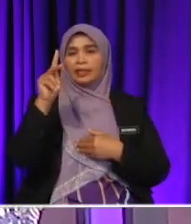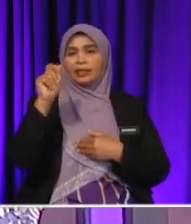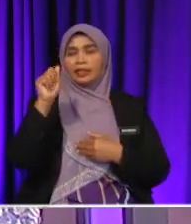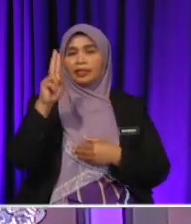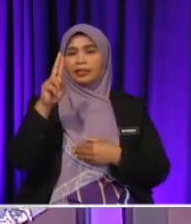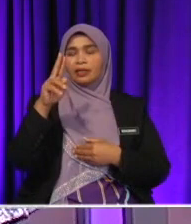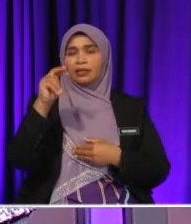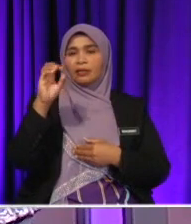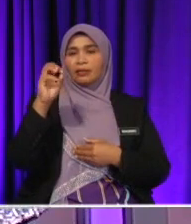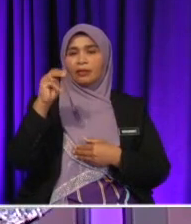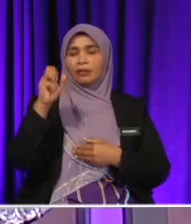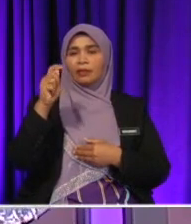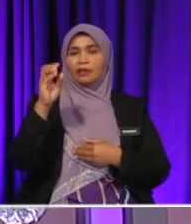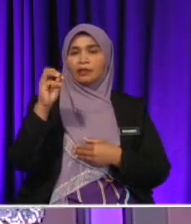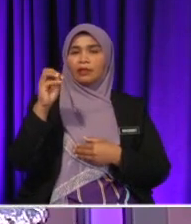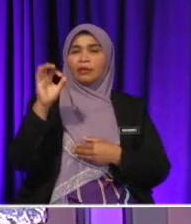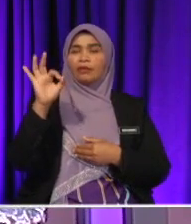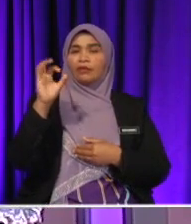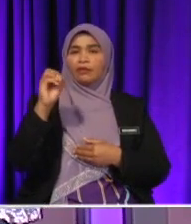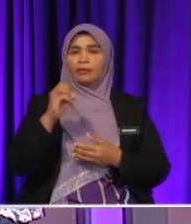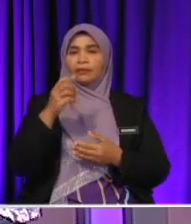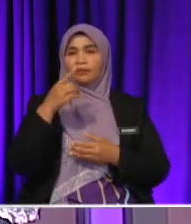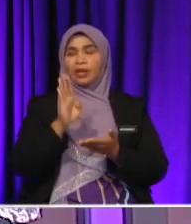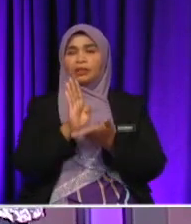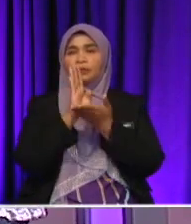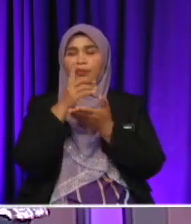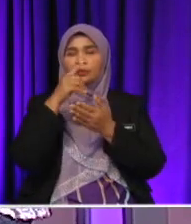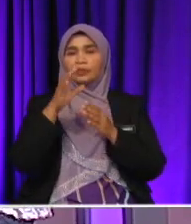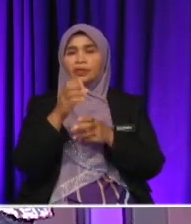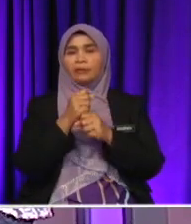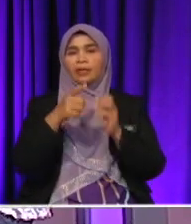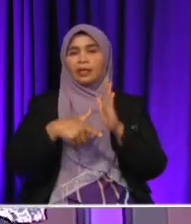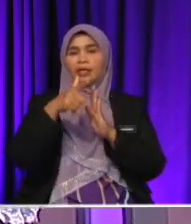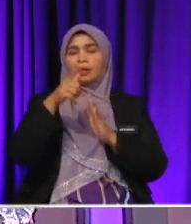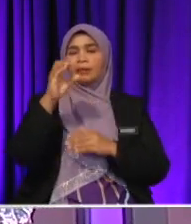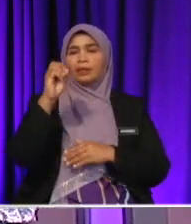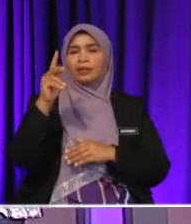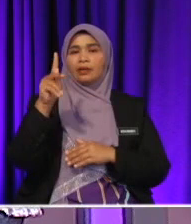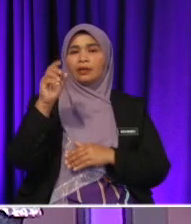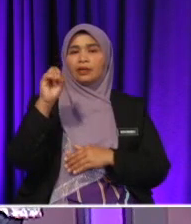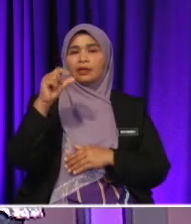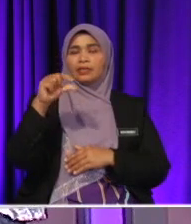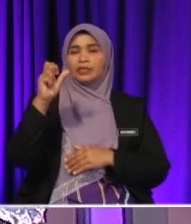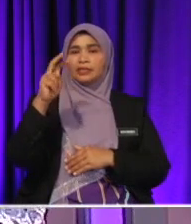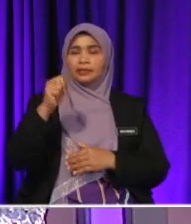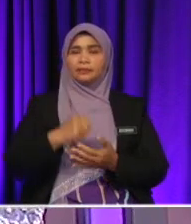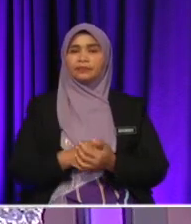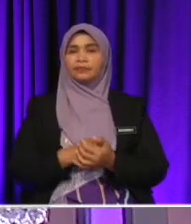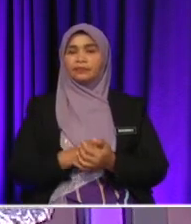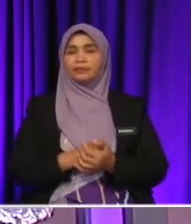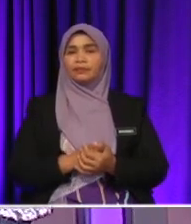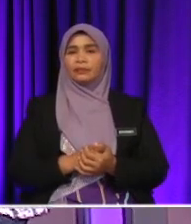mature membantu mendapatkan lebih oksigen oke itu yang kedua